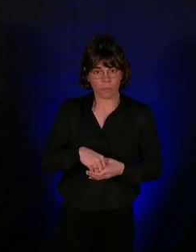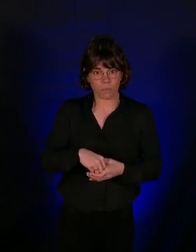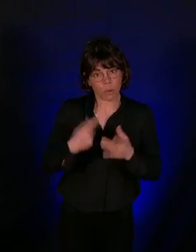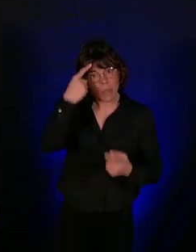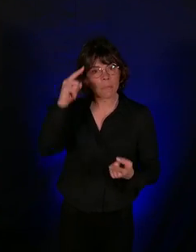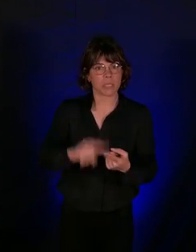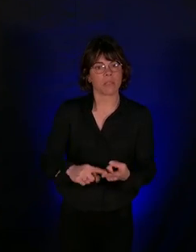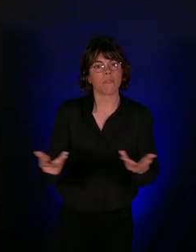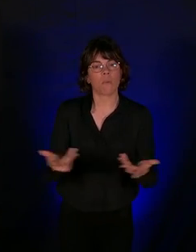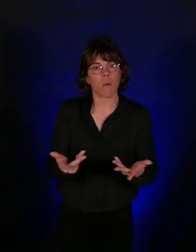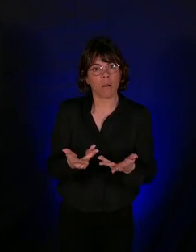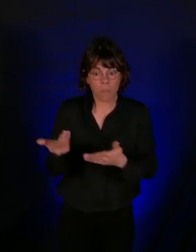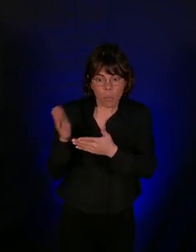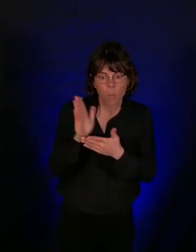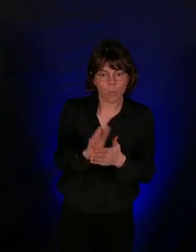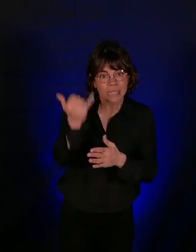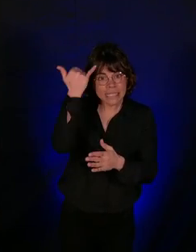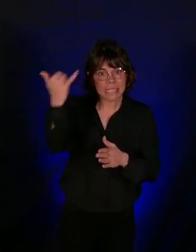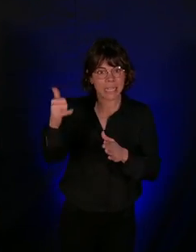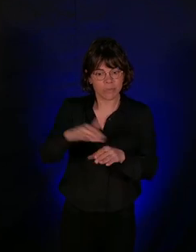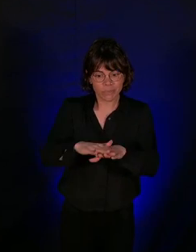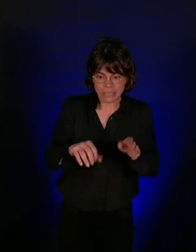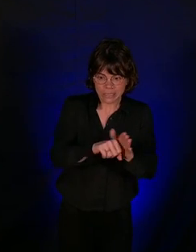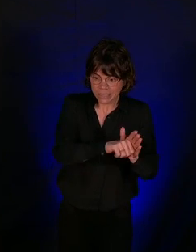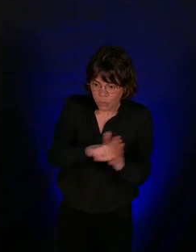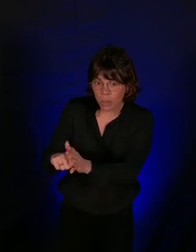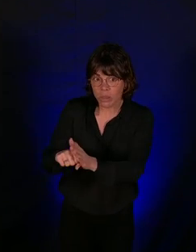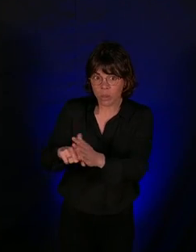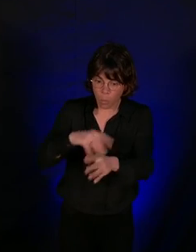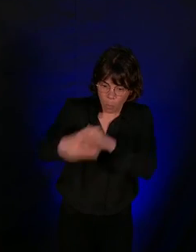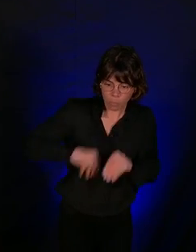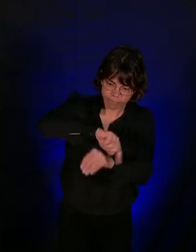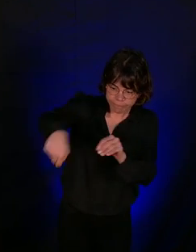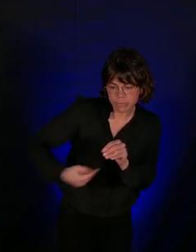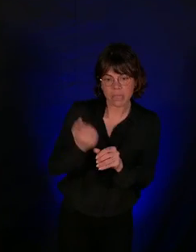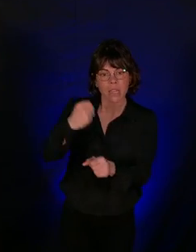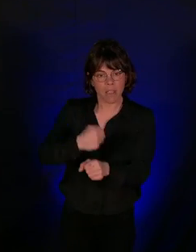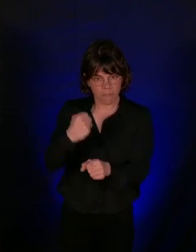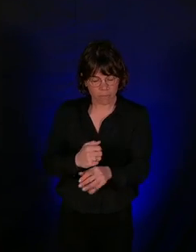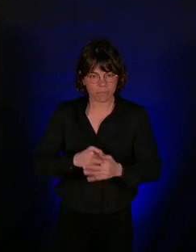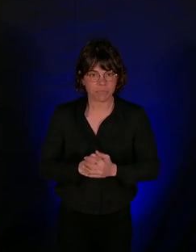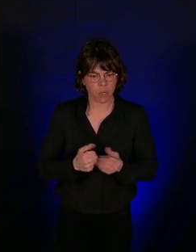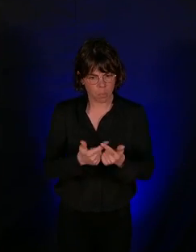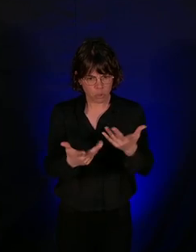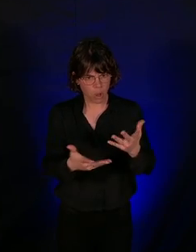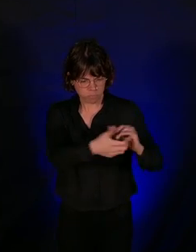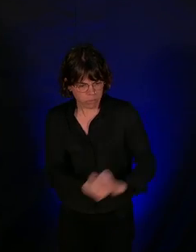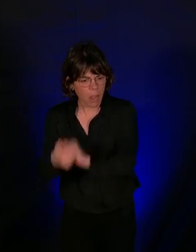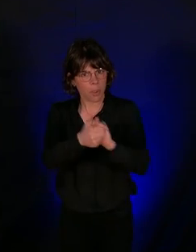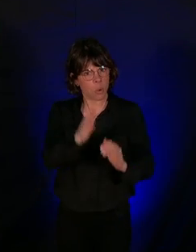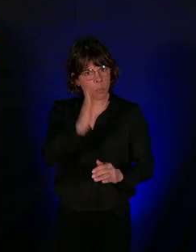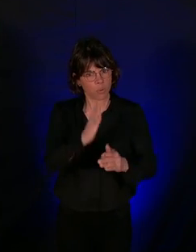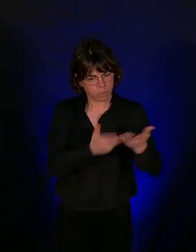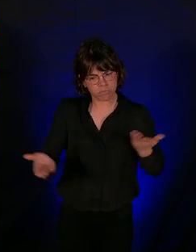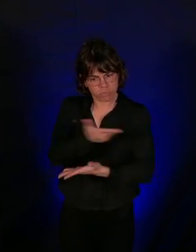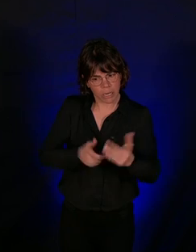objectif de dénoncer les idées d'extrême droite dans le monde du travail des camarades ont eu le besoin d'échanger avec les